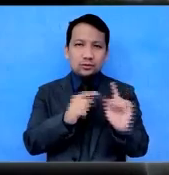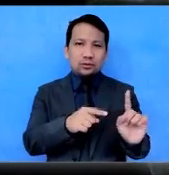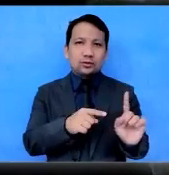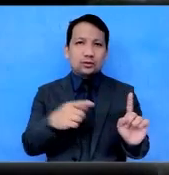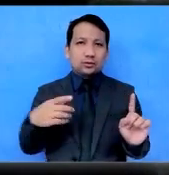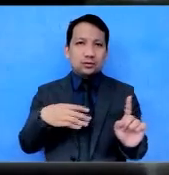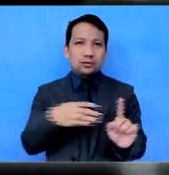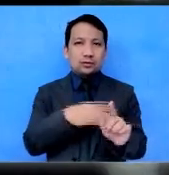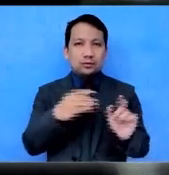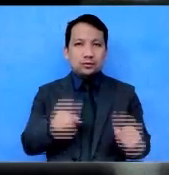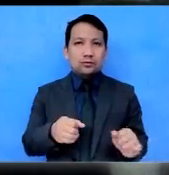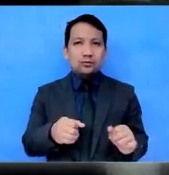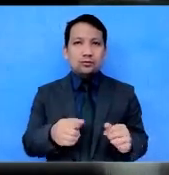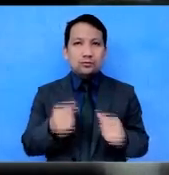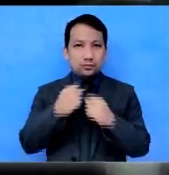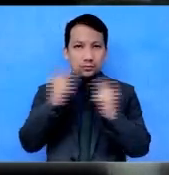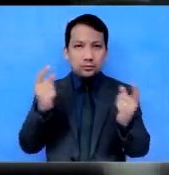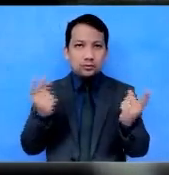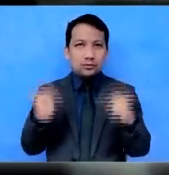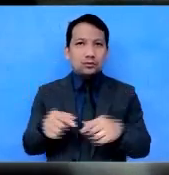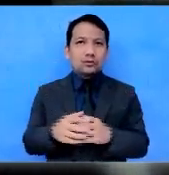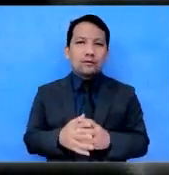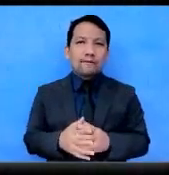yan nang biglang